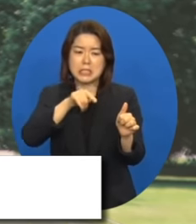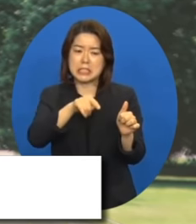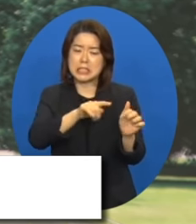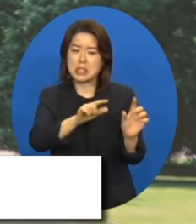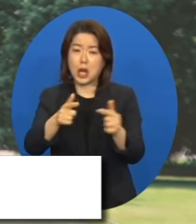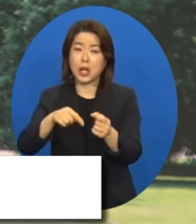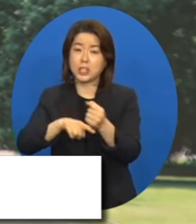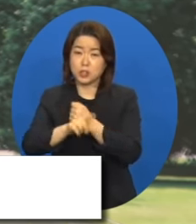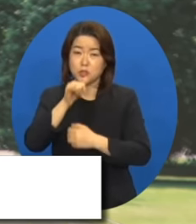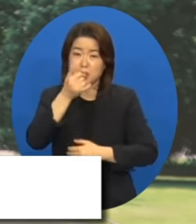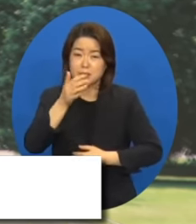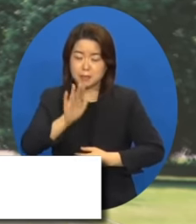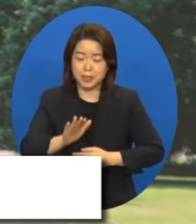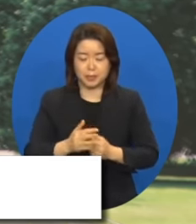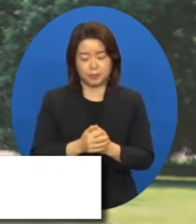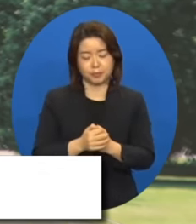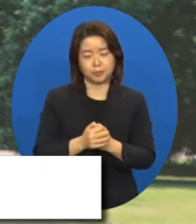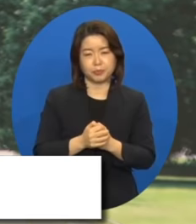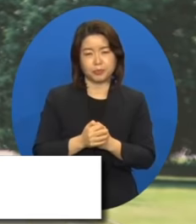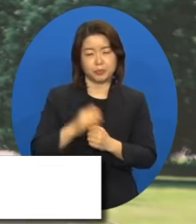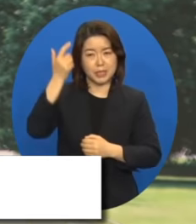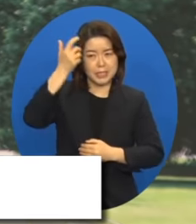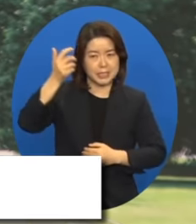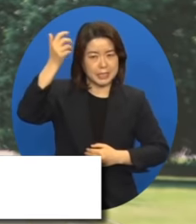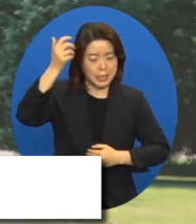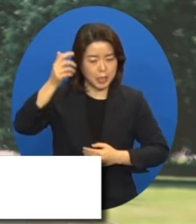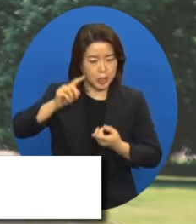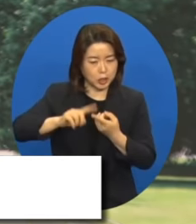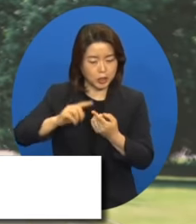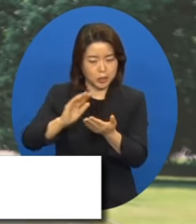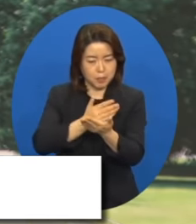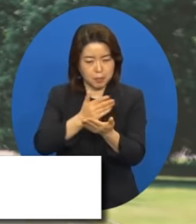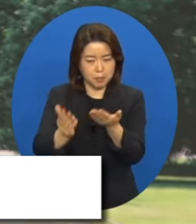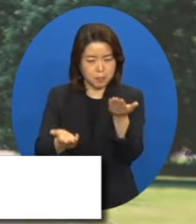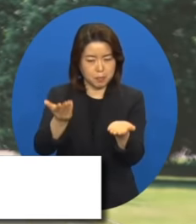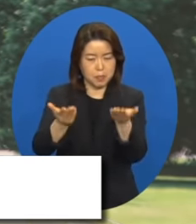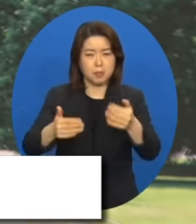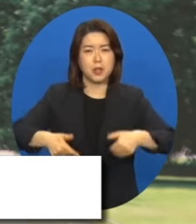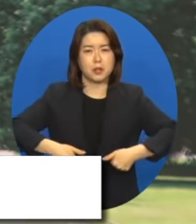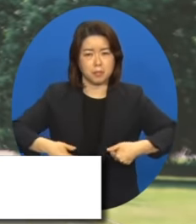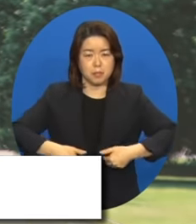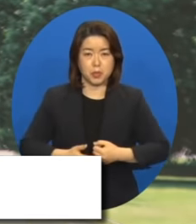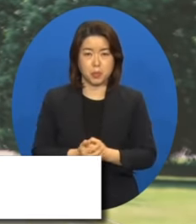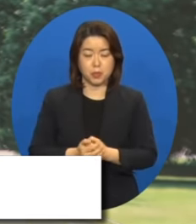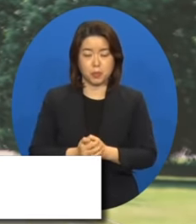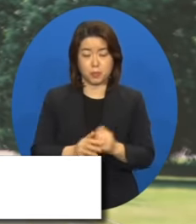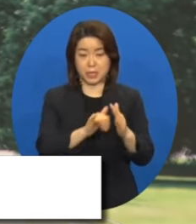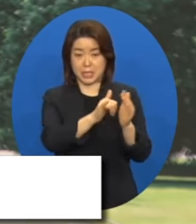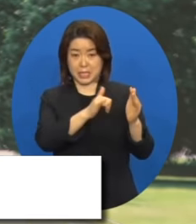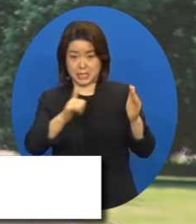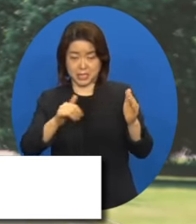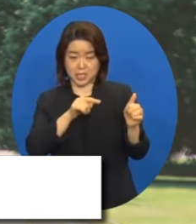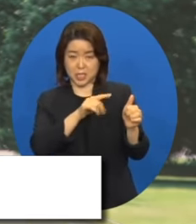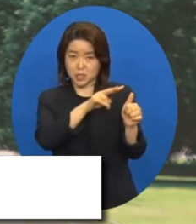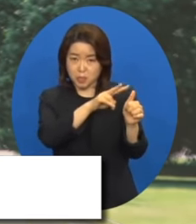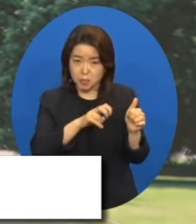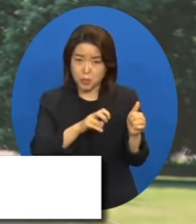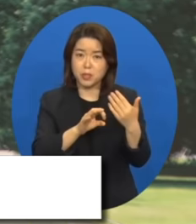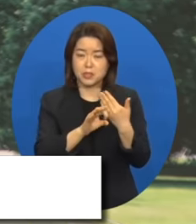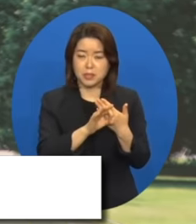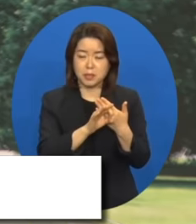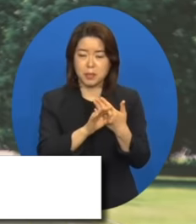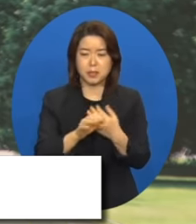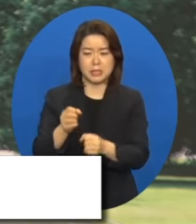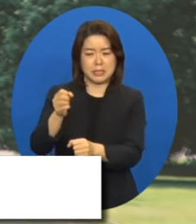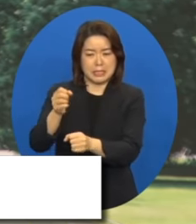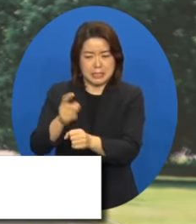이유가 있겠지만 영적인 분별을 해야 합니다. 가족이 미워진다는 것은 이미